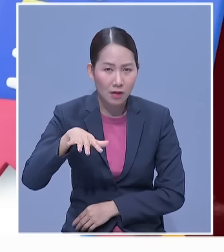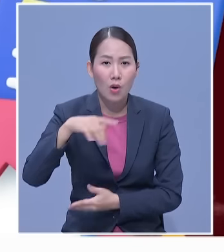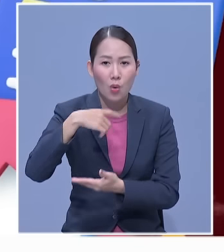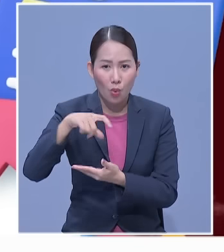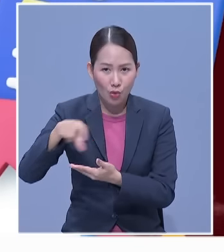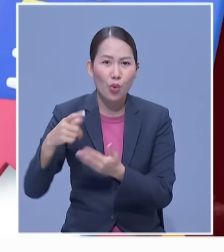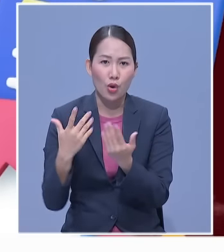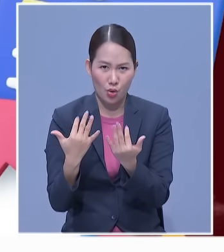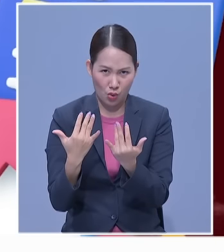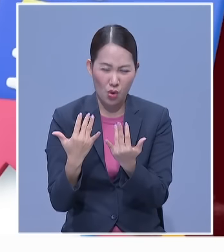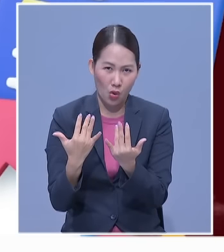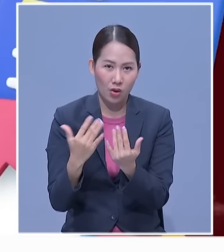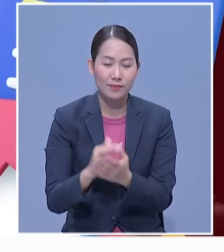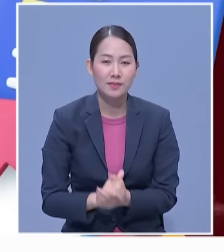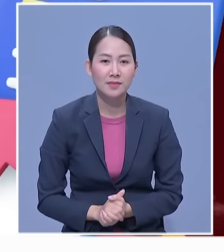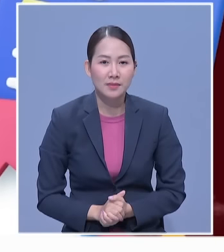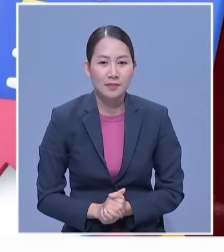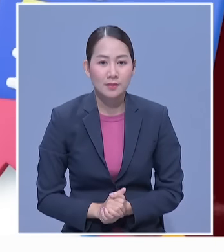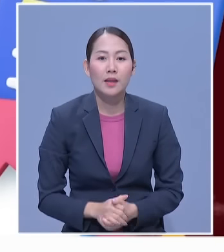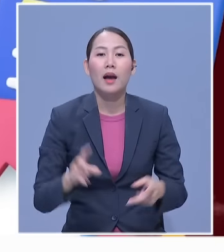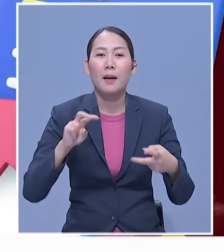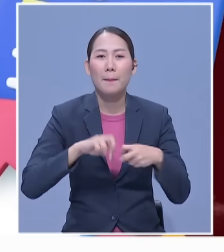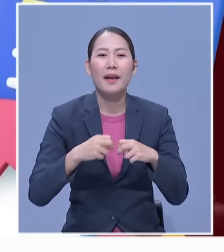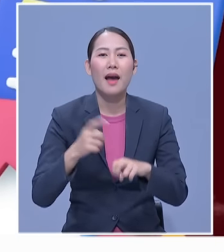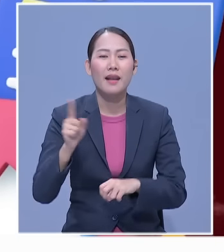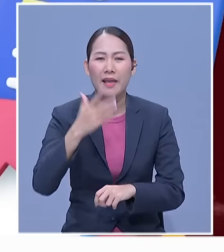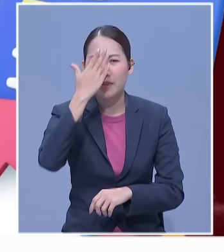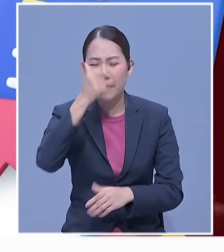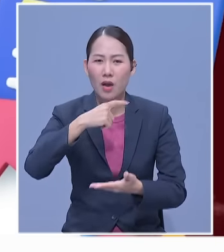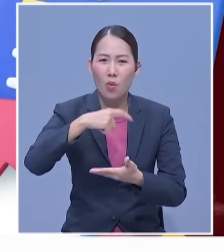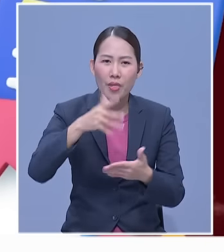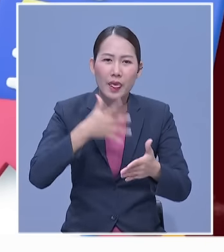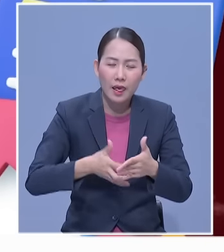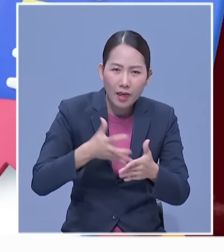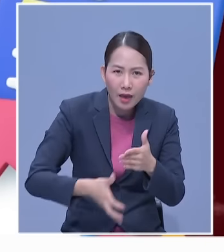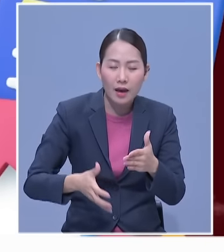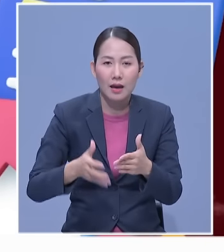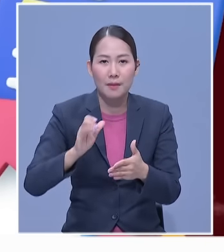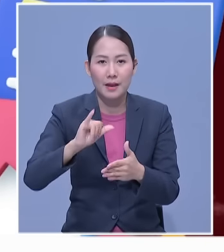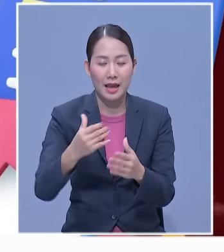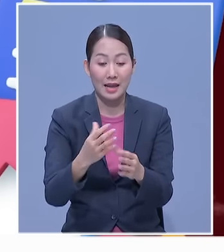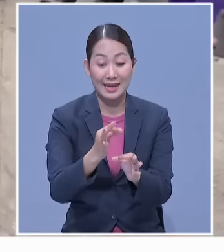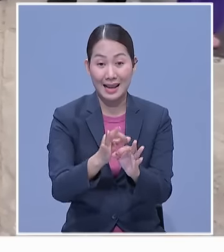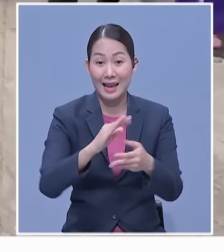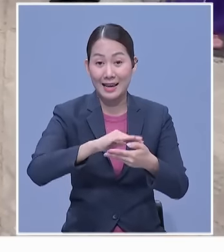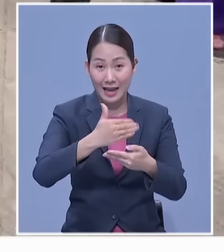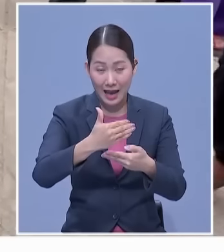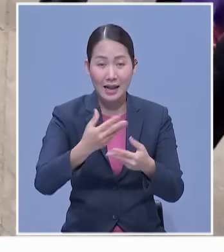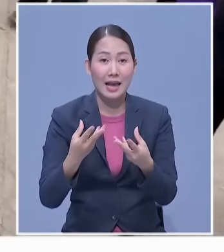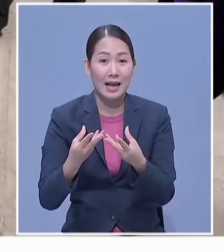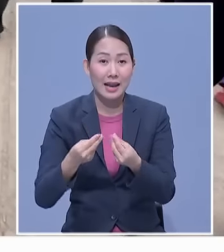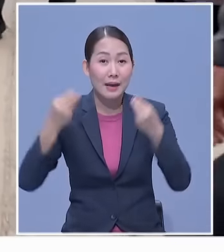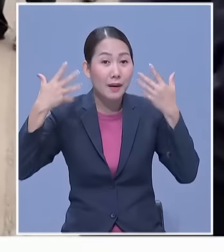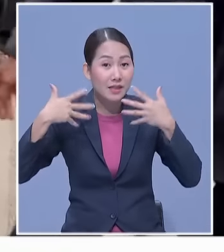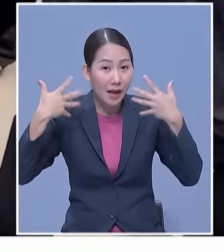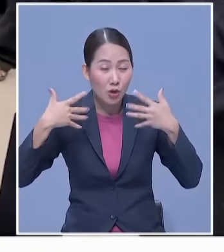นี้ 90%ปัญหาที่เกิดขึ้นคือเรื่องของการผูกพร้อมเพบัญชีอาจจะยังไม่ตรงกับเลขบัตรประชาชนยังไม่ได้ผูกจึงต้อง